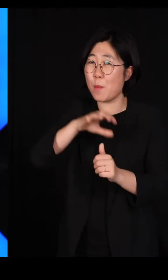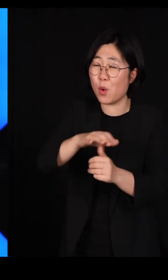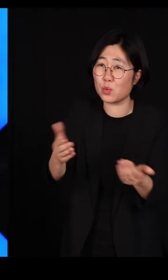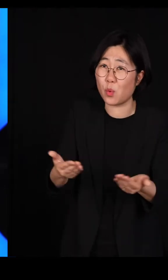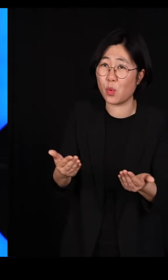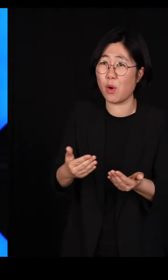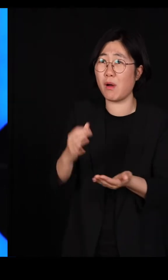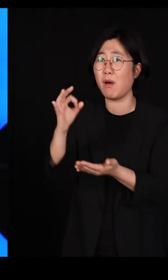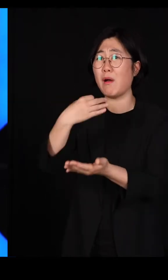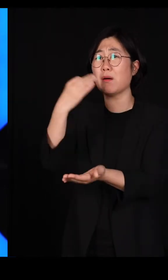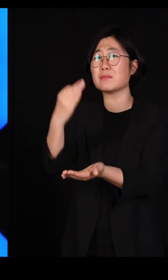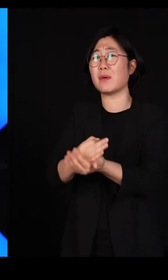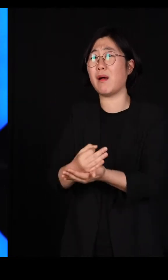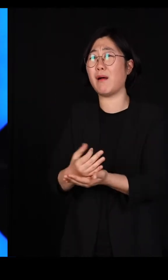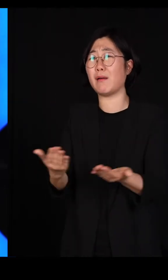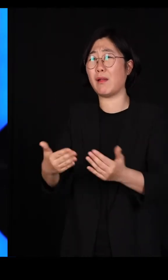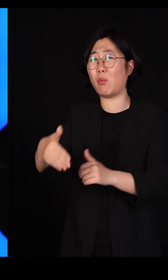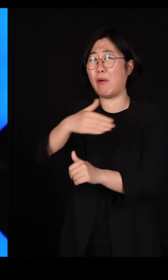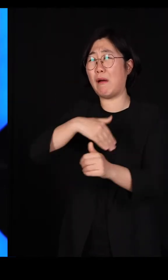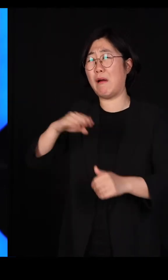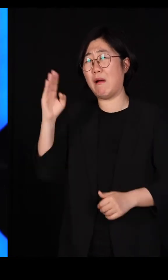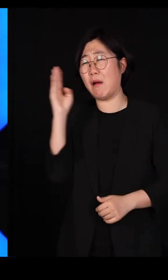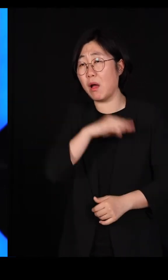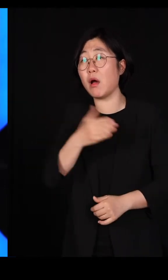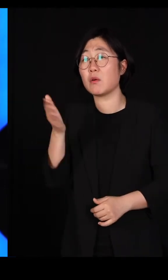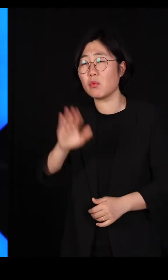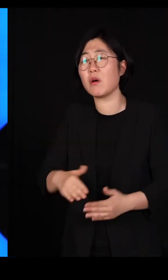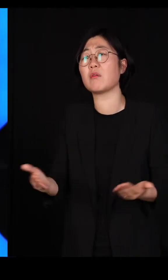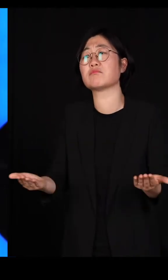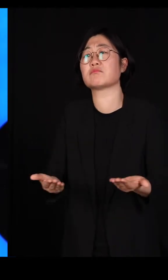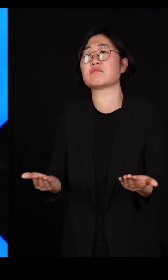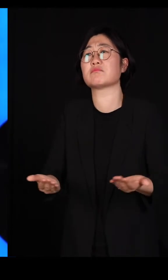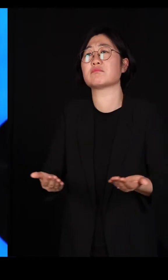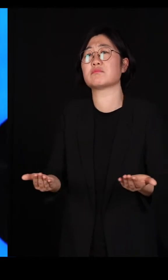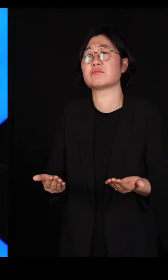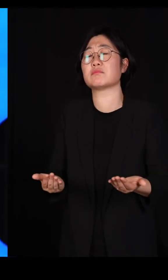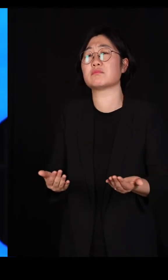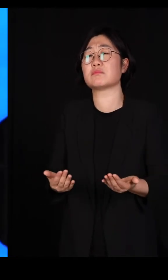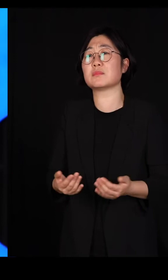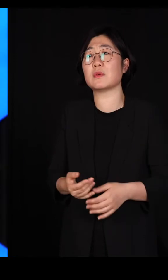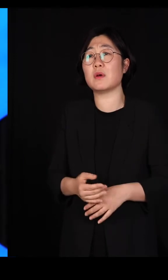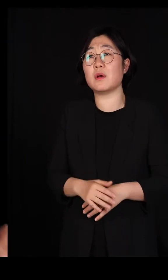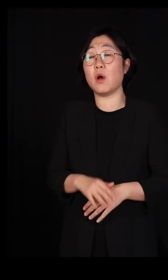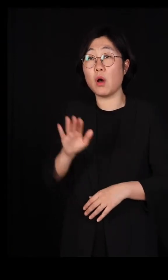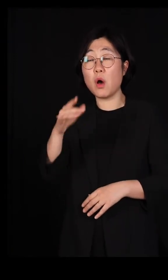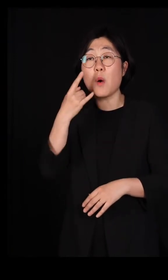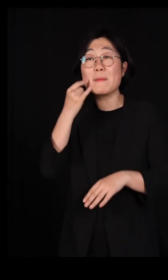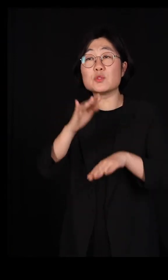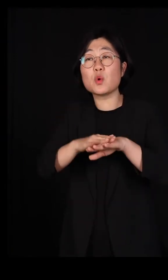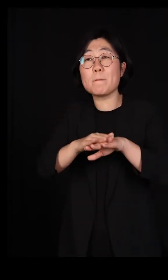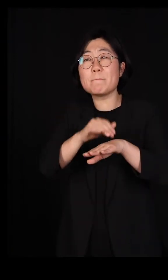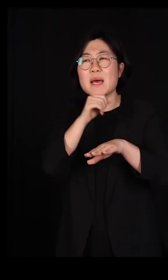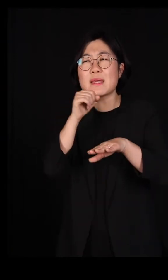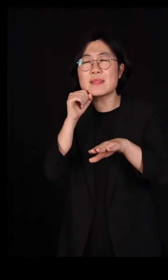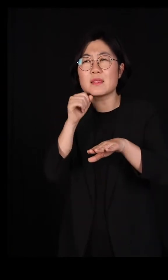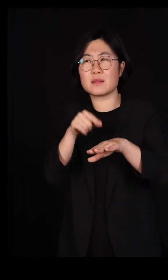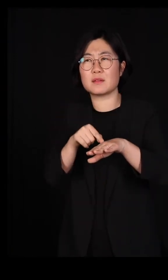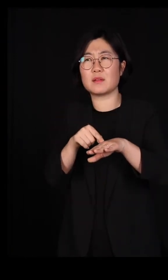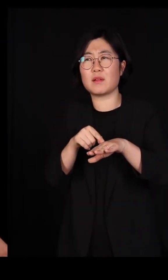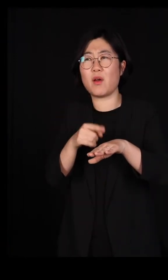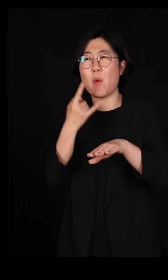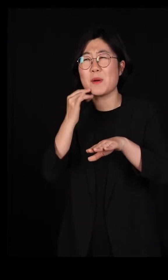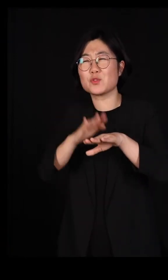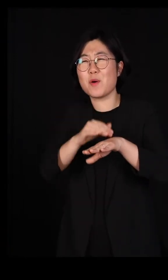저임금이고 비정규직입니다. 굉장히 열악한 환경 속에서 일을 하고 있어요. 자, 엄마 손맛.